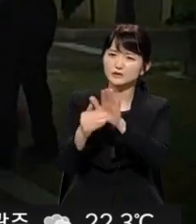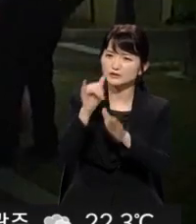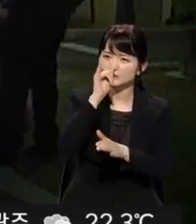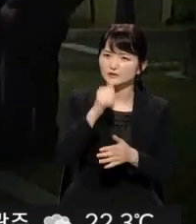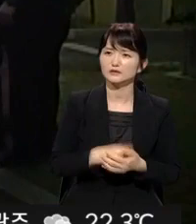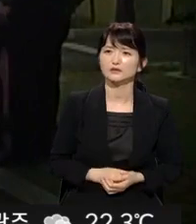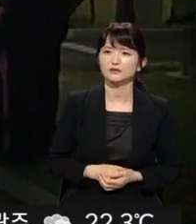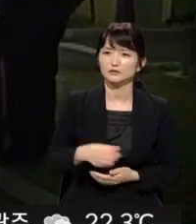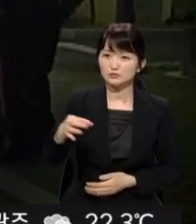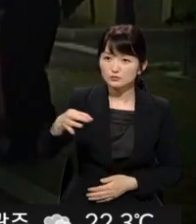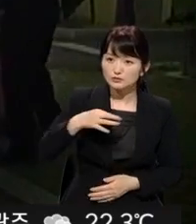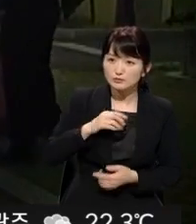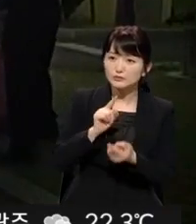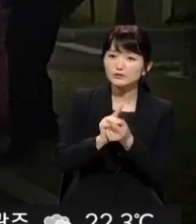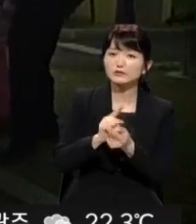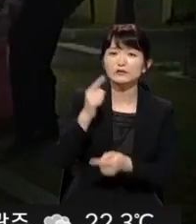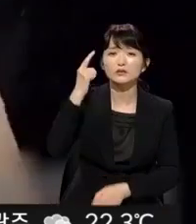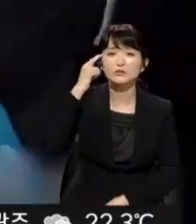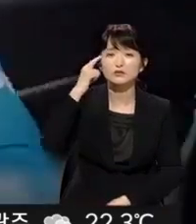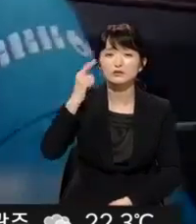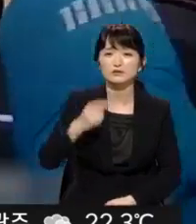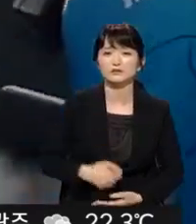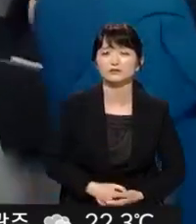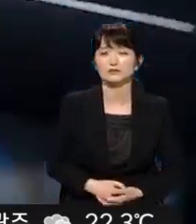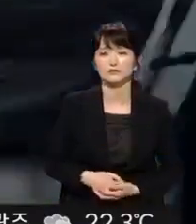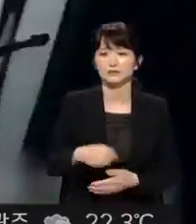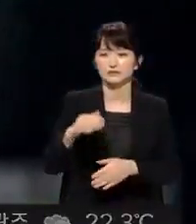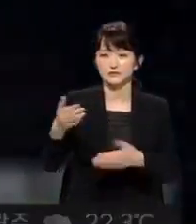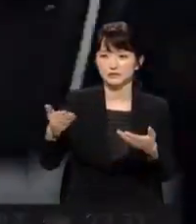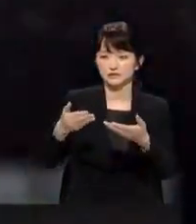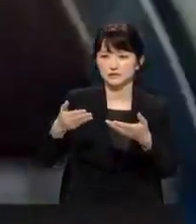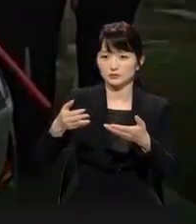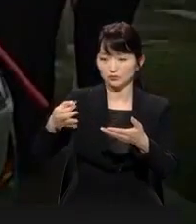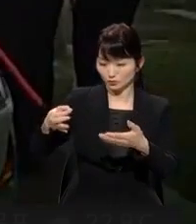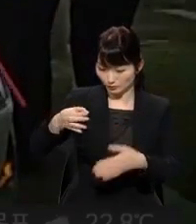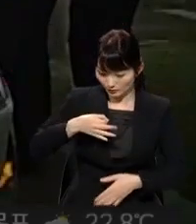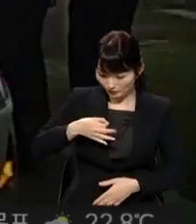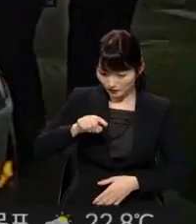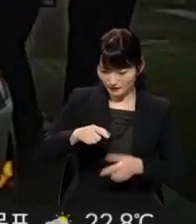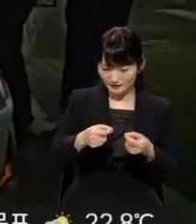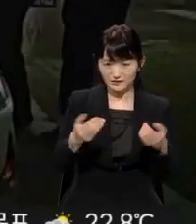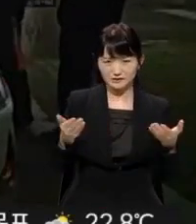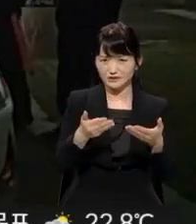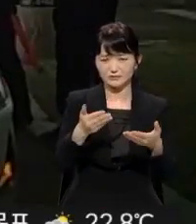아니, 경사 선임 만나야 된다는데 왜 그러십니까? 일당 받고 이런 짓 하면 안 돼요. 하세요.